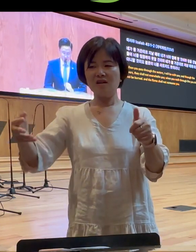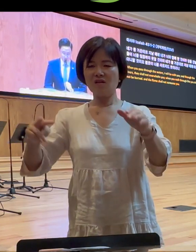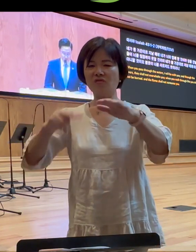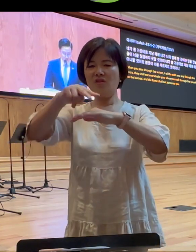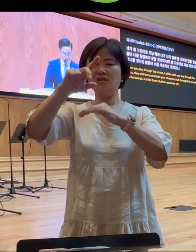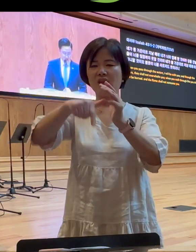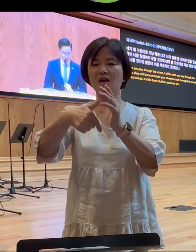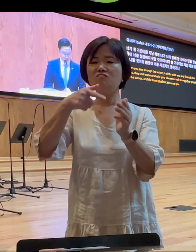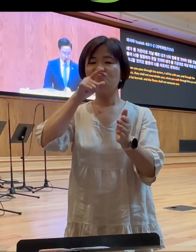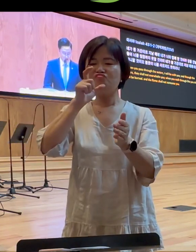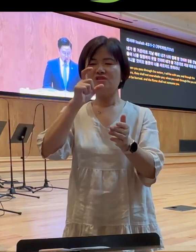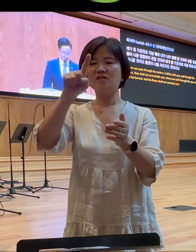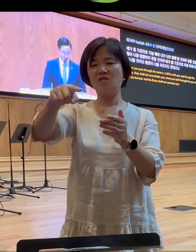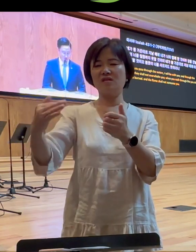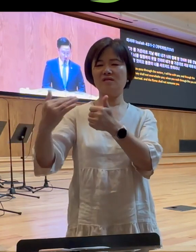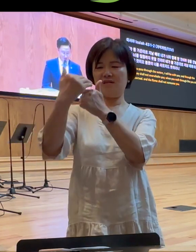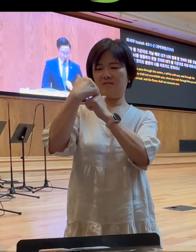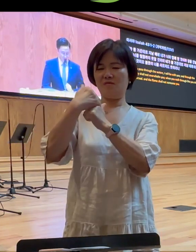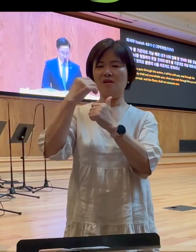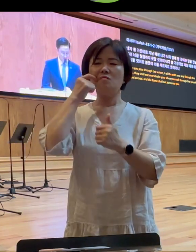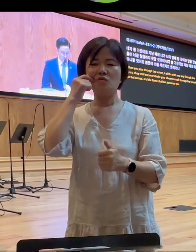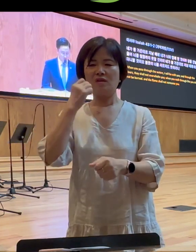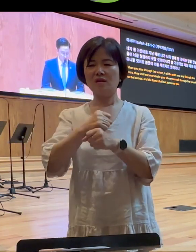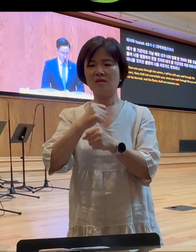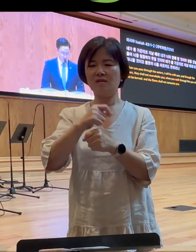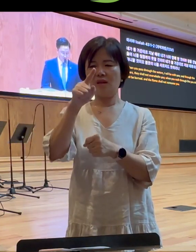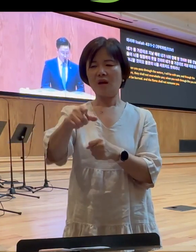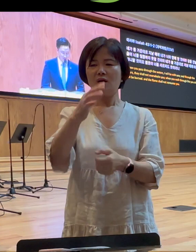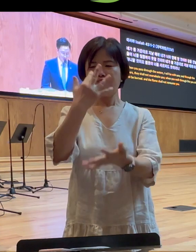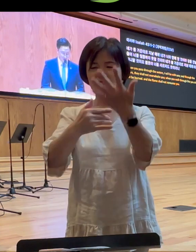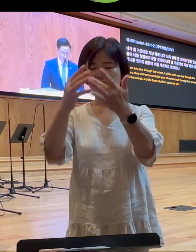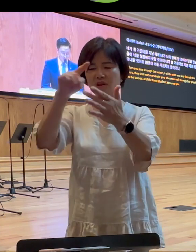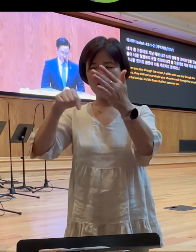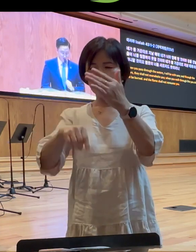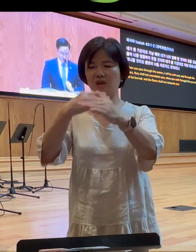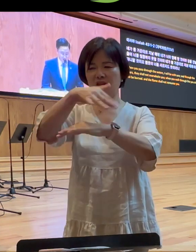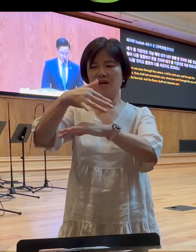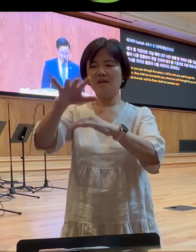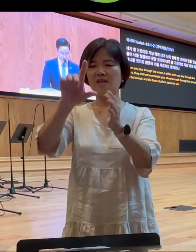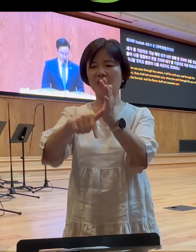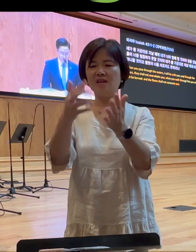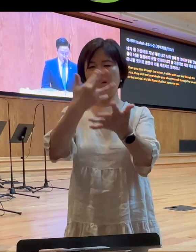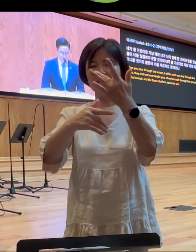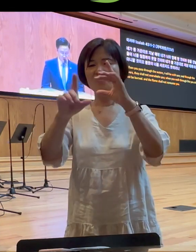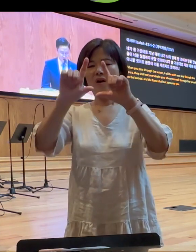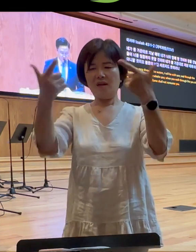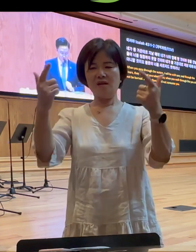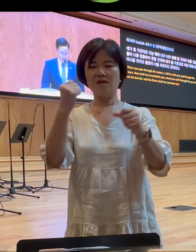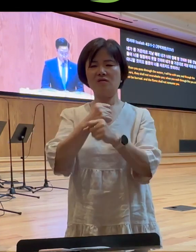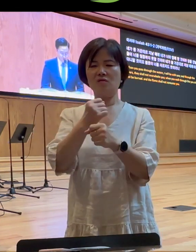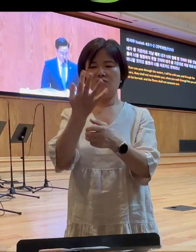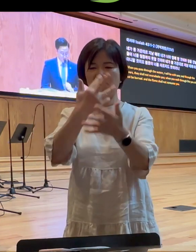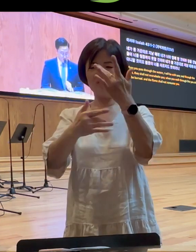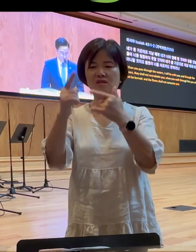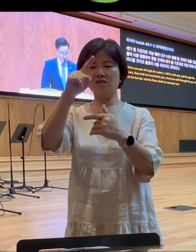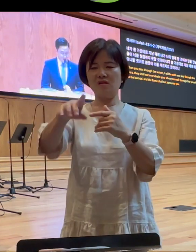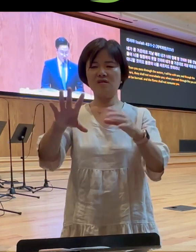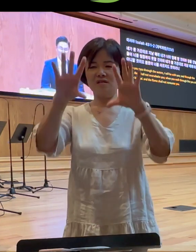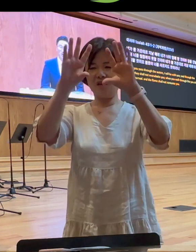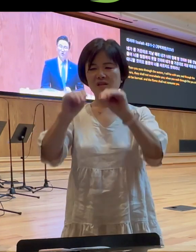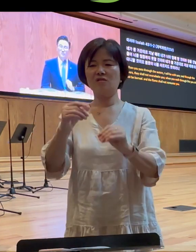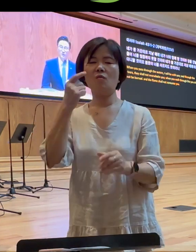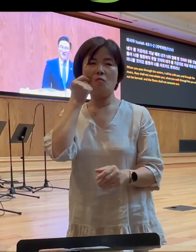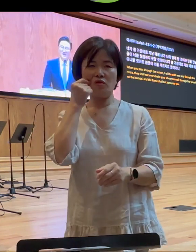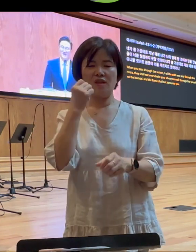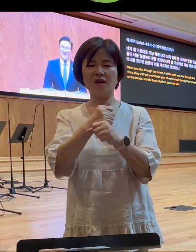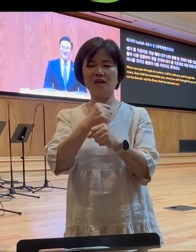너를 침몰하지 못할 것이며 내가 불 가운데로 지날 때에 타지도 아니할 것이요 불꽃이 너를